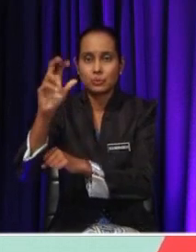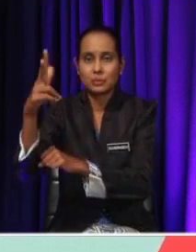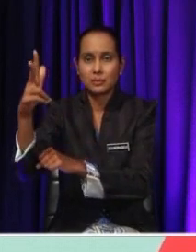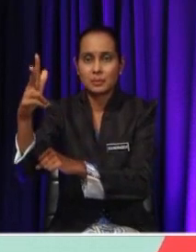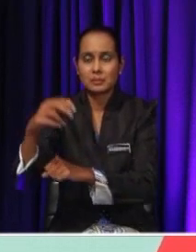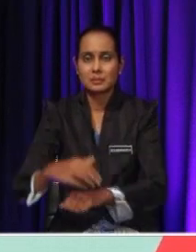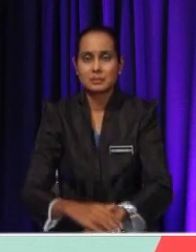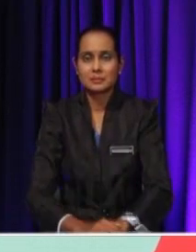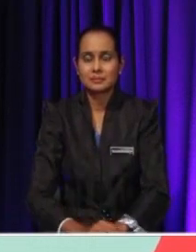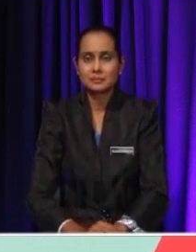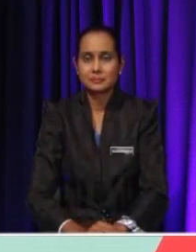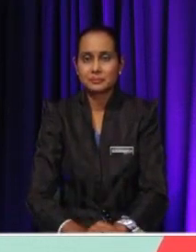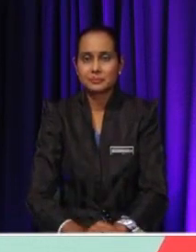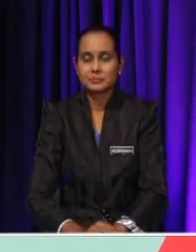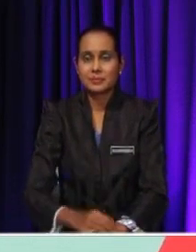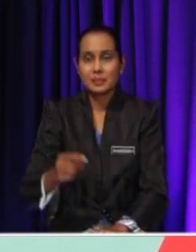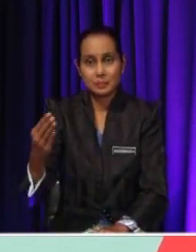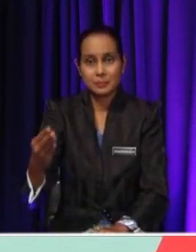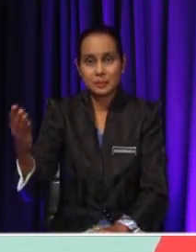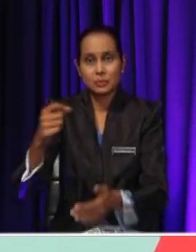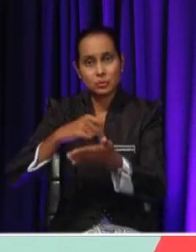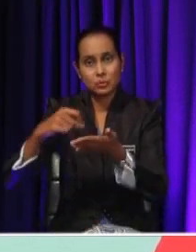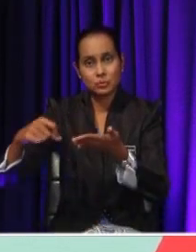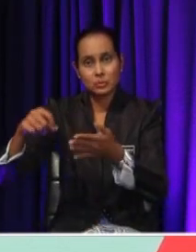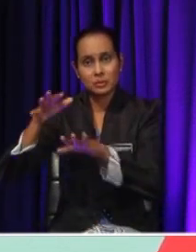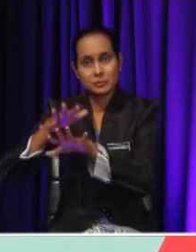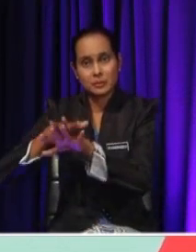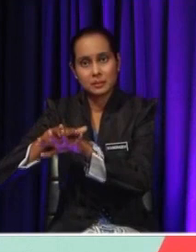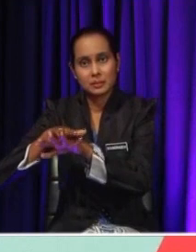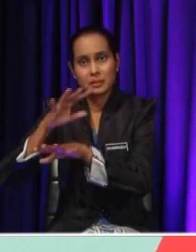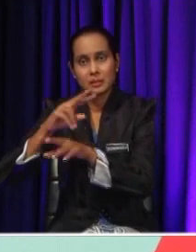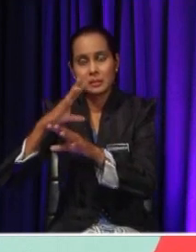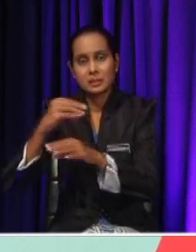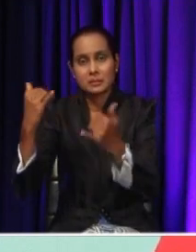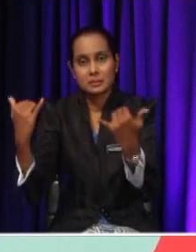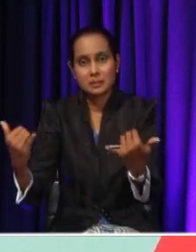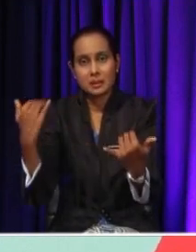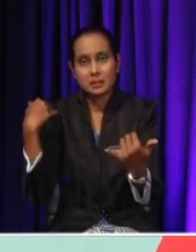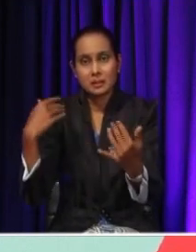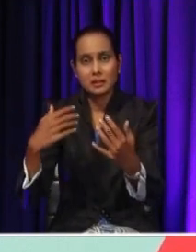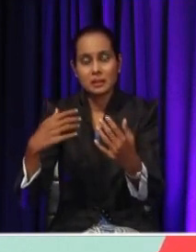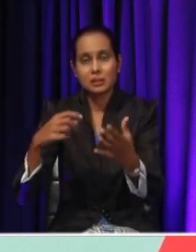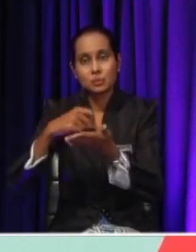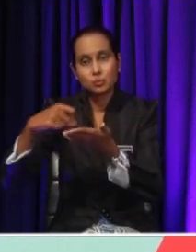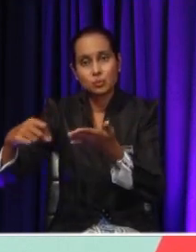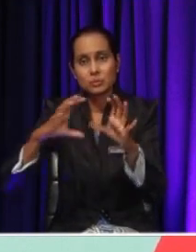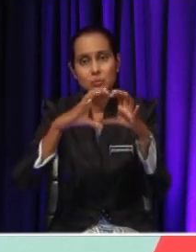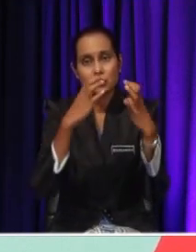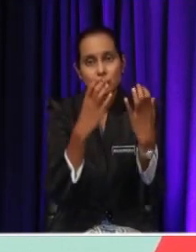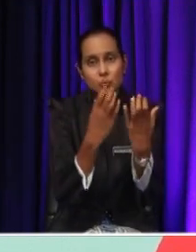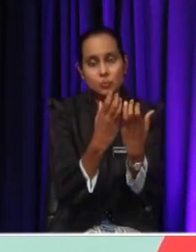dalam berbagai genre dan hingga kini menghasilkan kumpulan puisi kepulauan cerpen novel